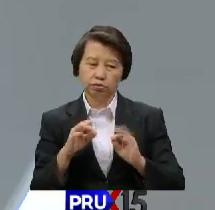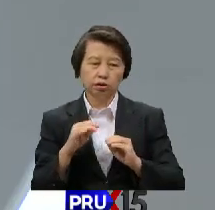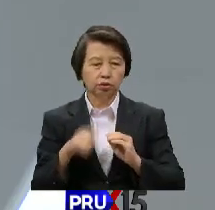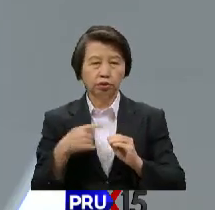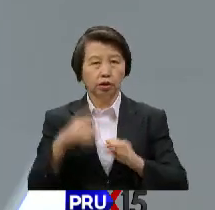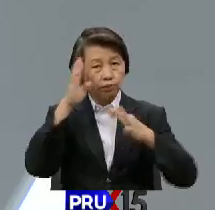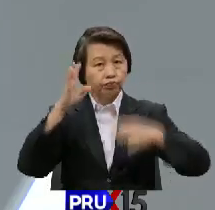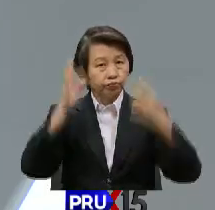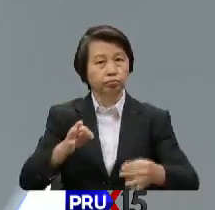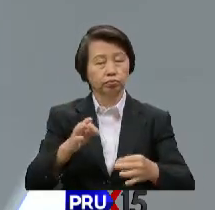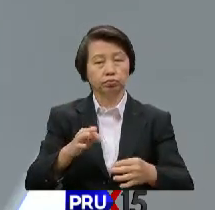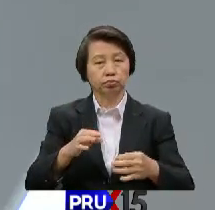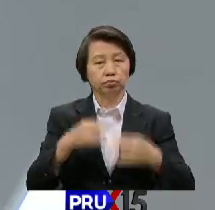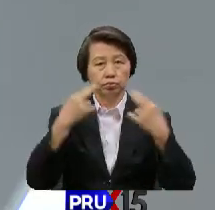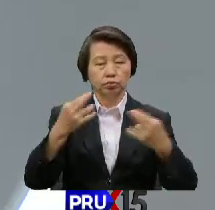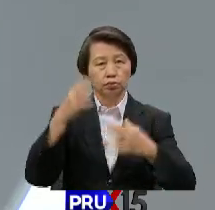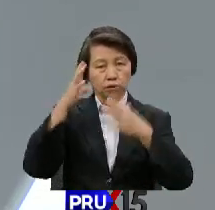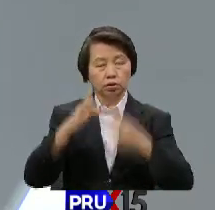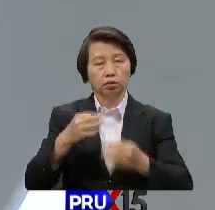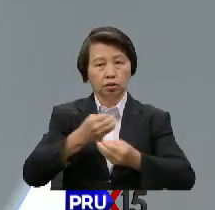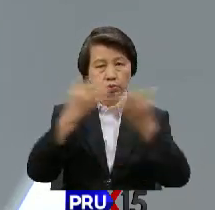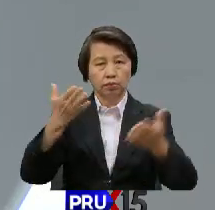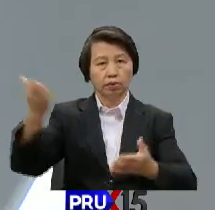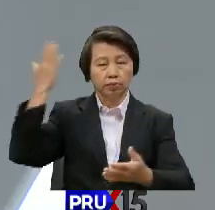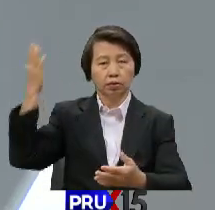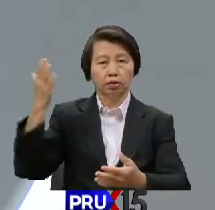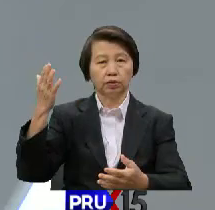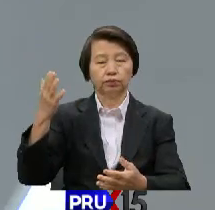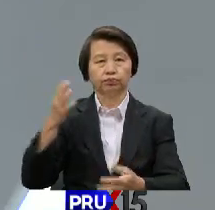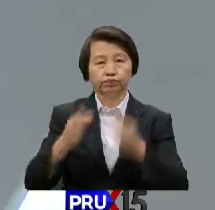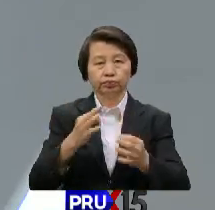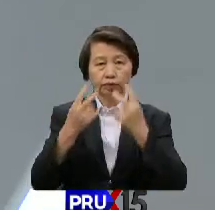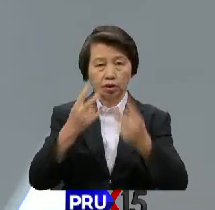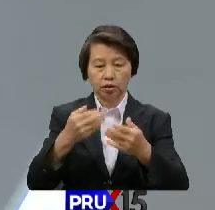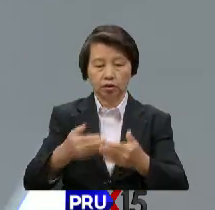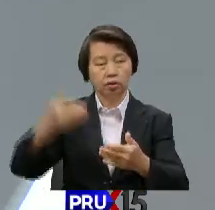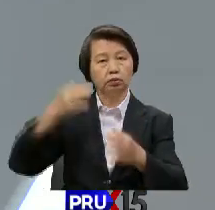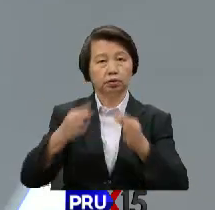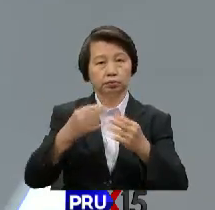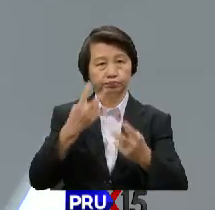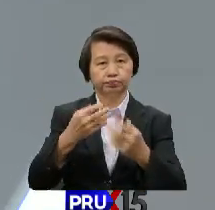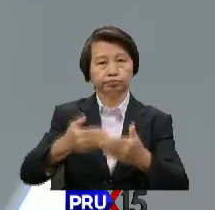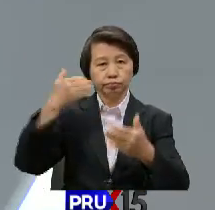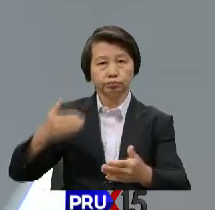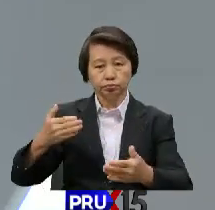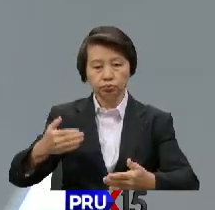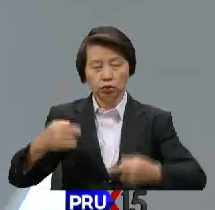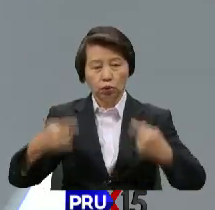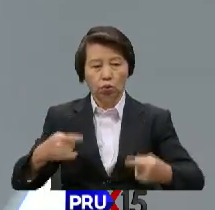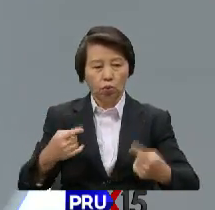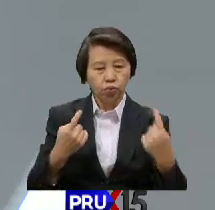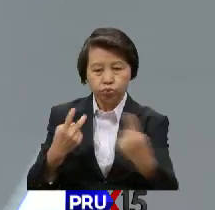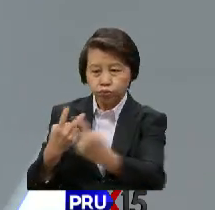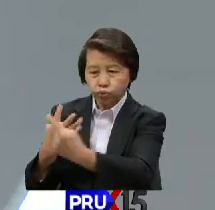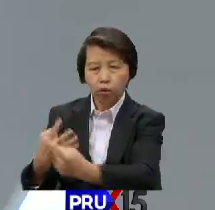keputusan peliharanya umum yang seperti di persekutuan lah ya kalau kita lihat sebelum ini saingan sehingga beberapa penjuru